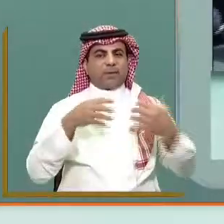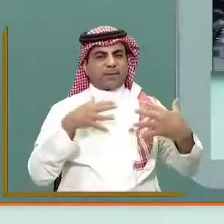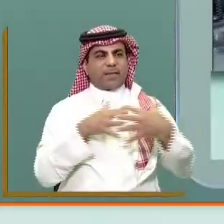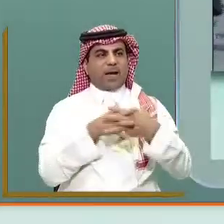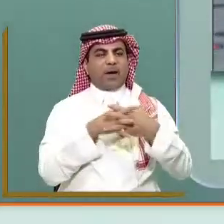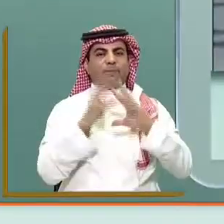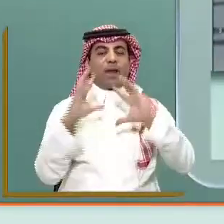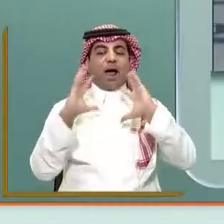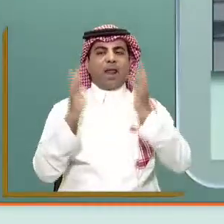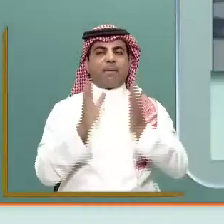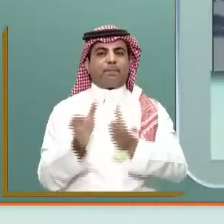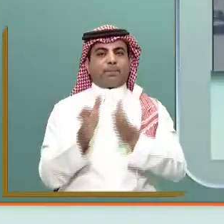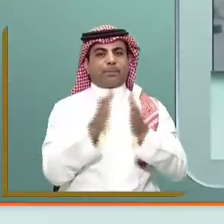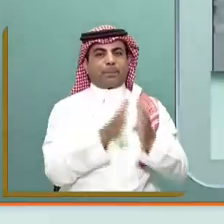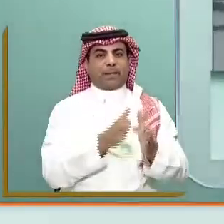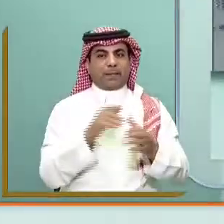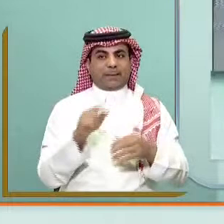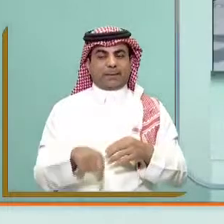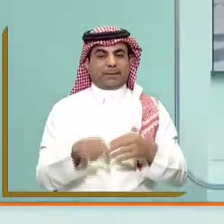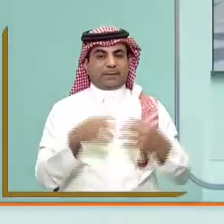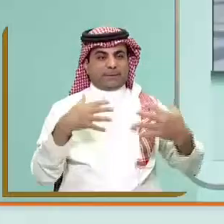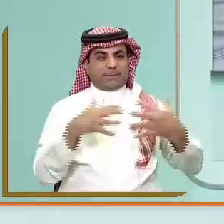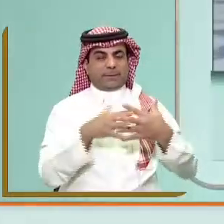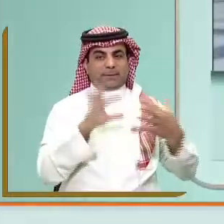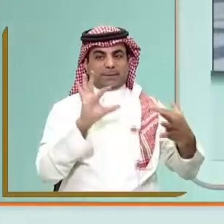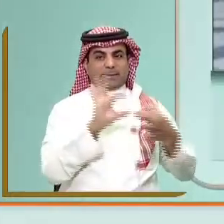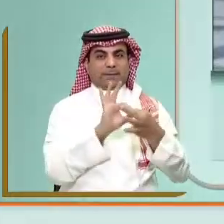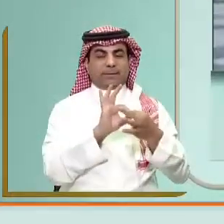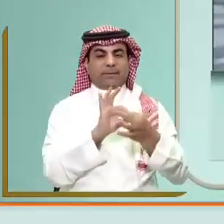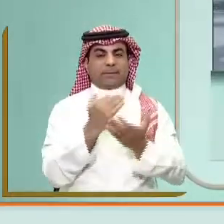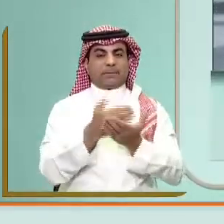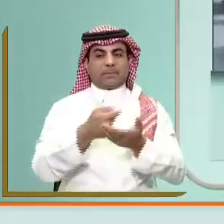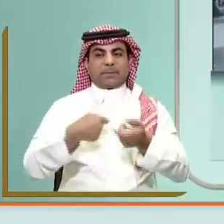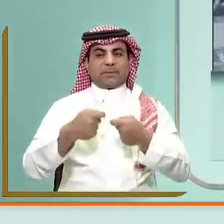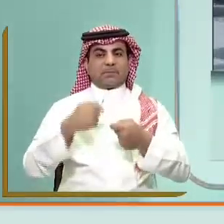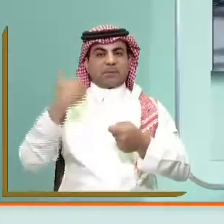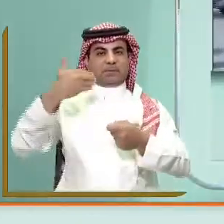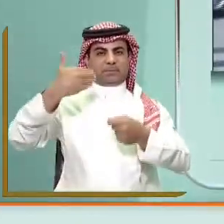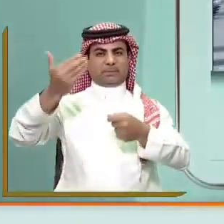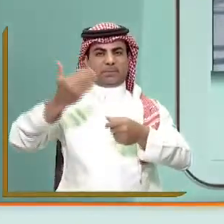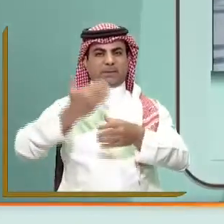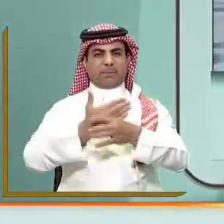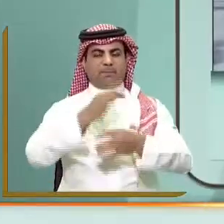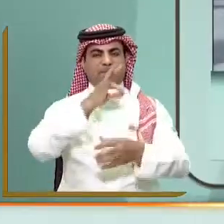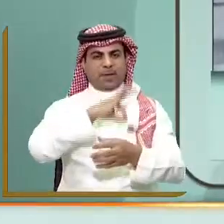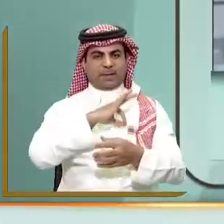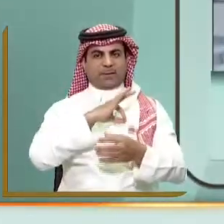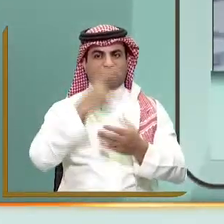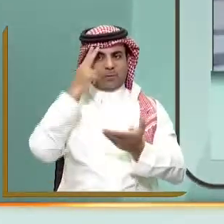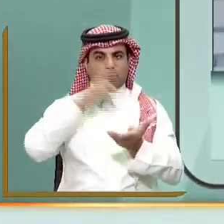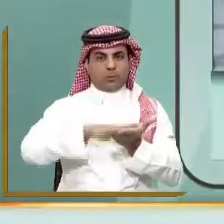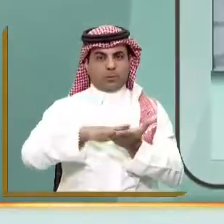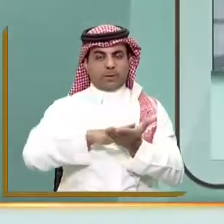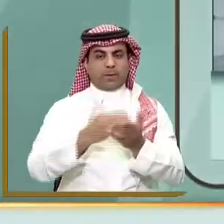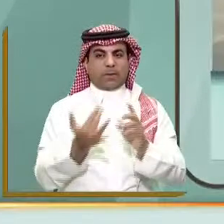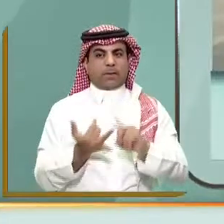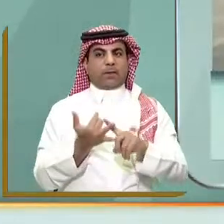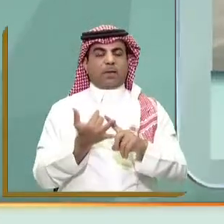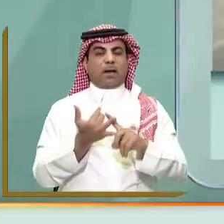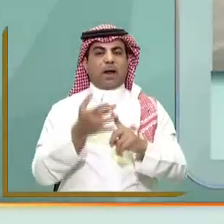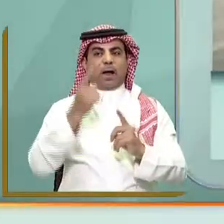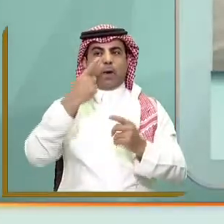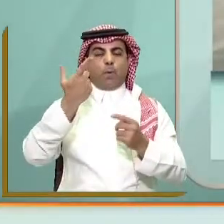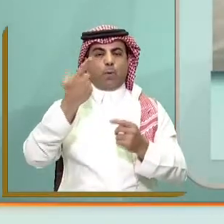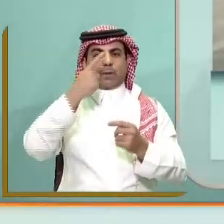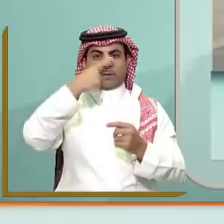دول العالم. وبدون شك هذه العلاقة سيكون لها مردود اقتصادي على الطرفين سواء في المملكة أو في تايلاند،